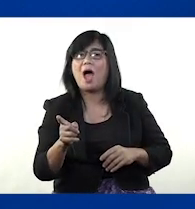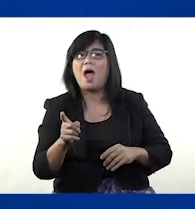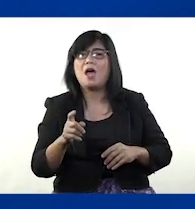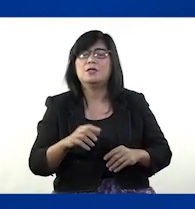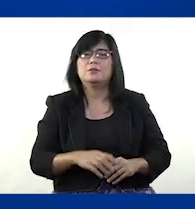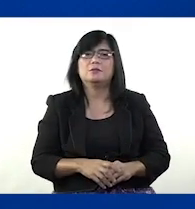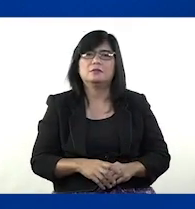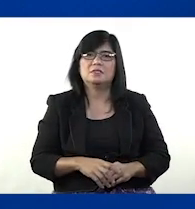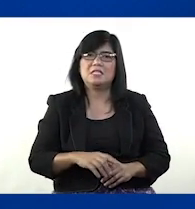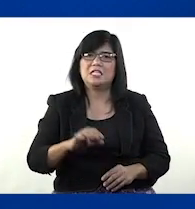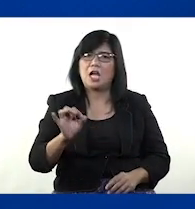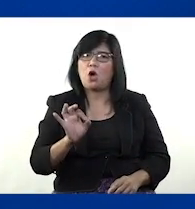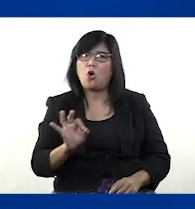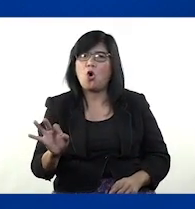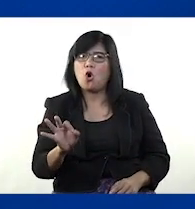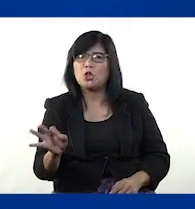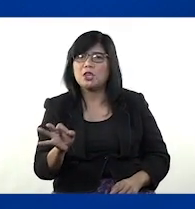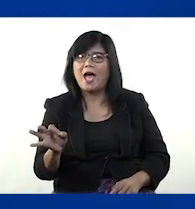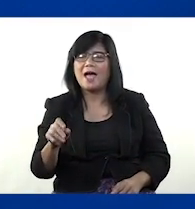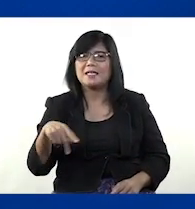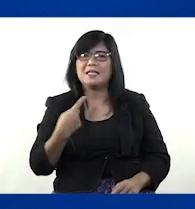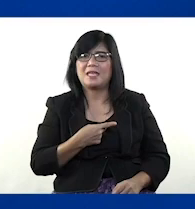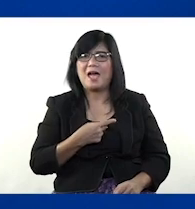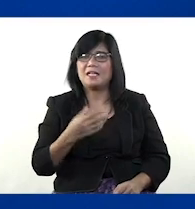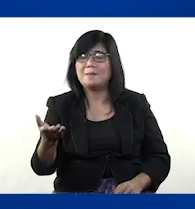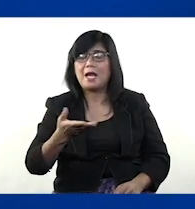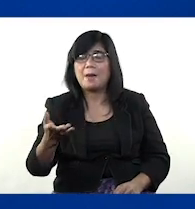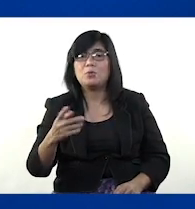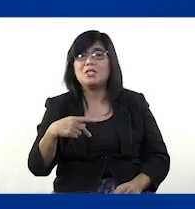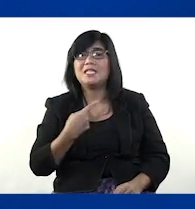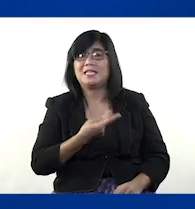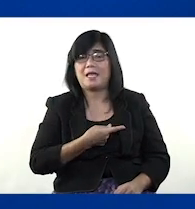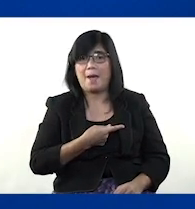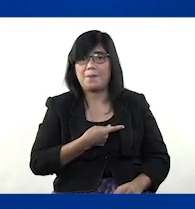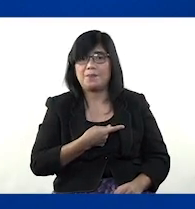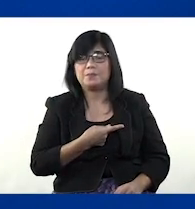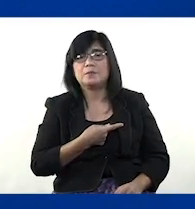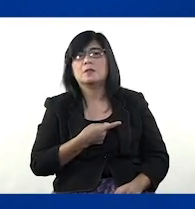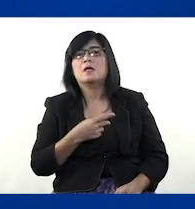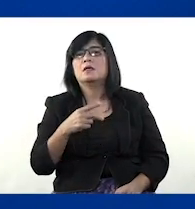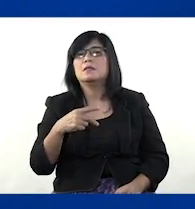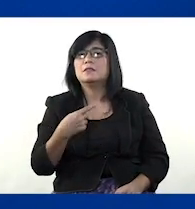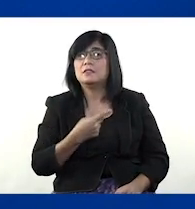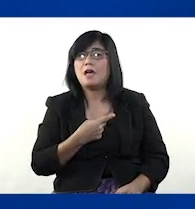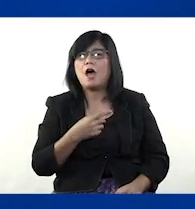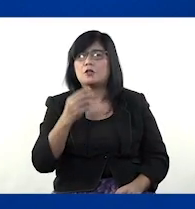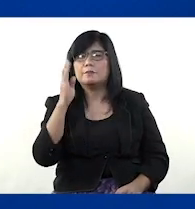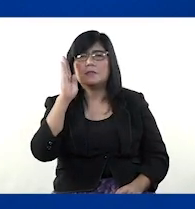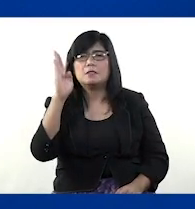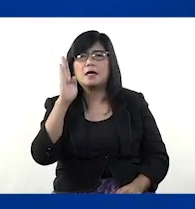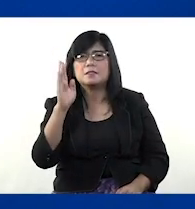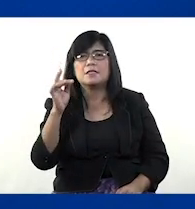kita tengah kota kita ditengah pemerintah kita di tempat dimana tuhan tempatkan kita Hai apa